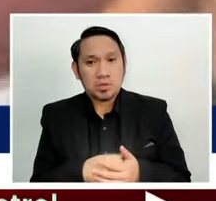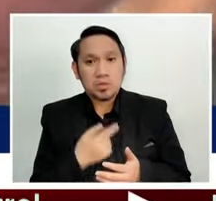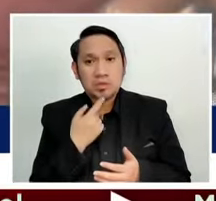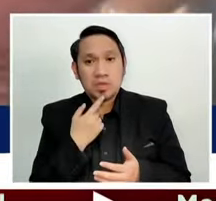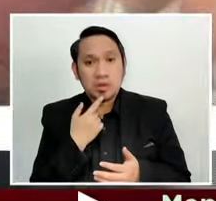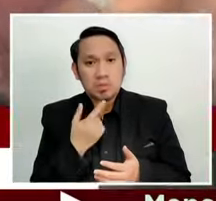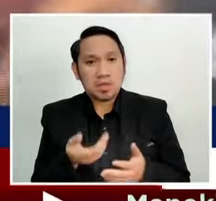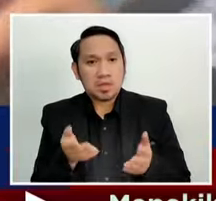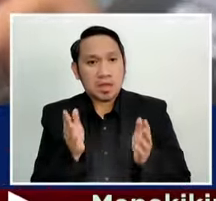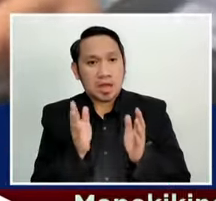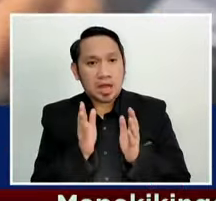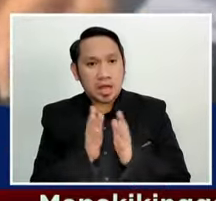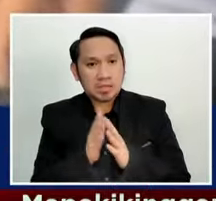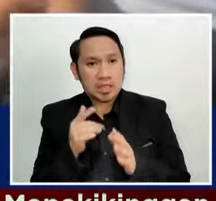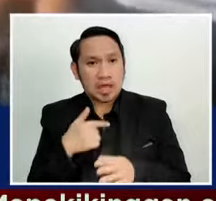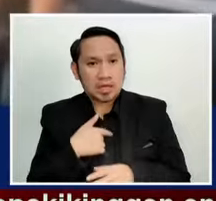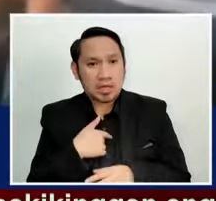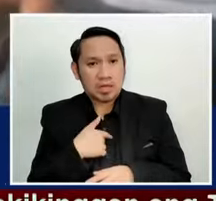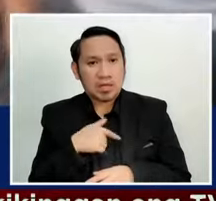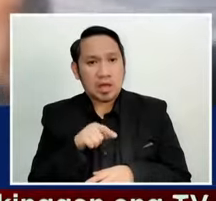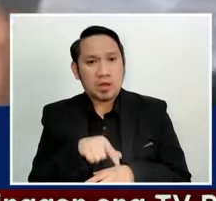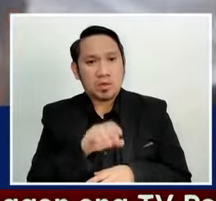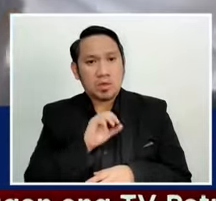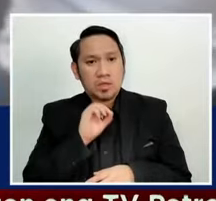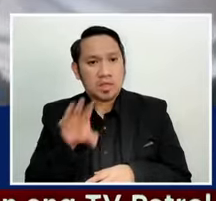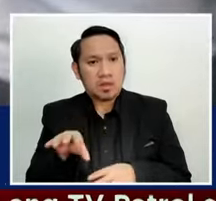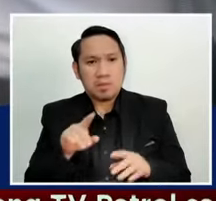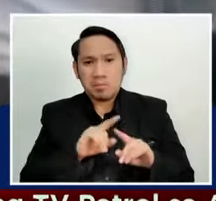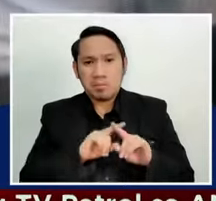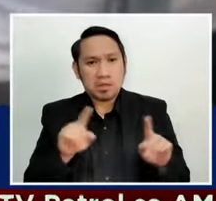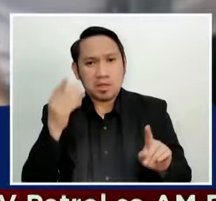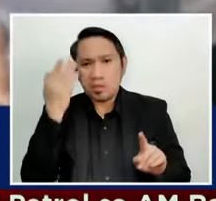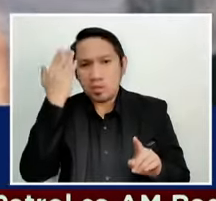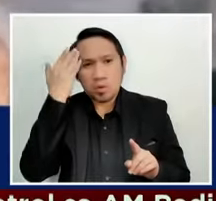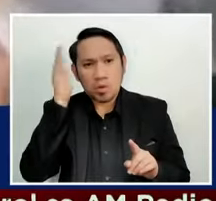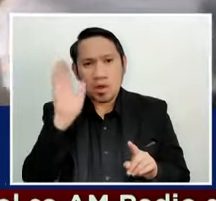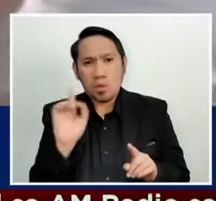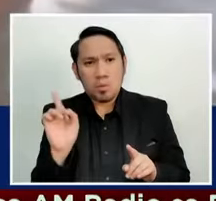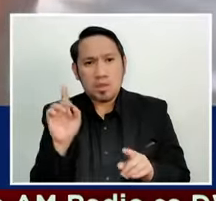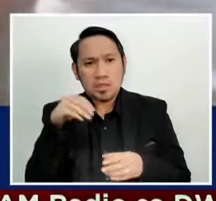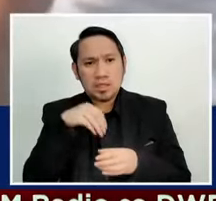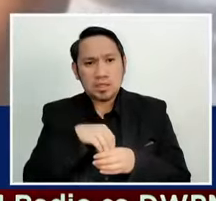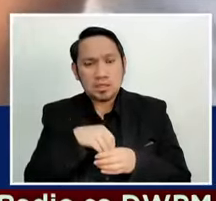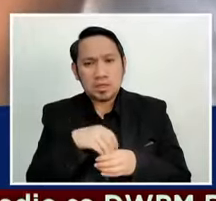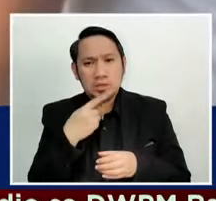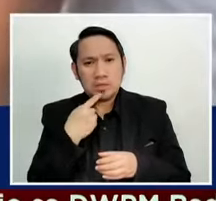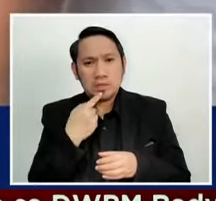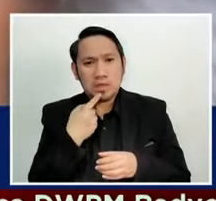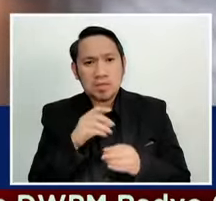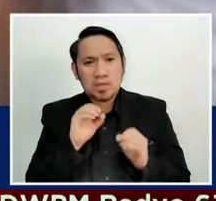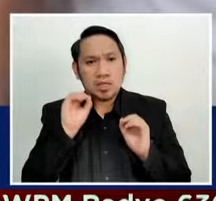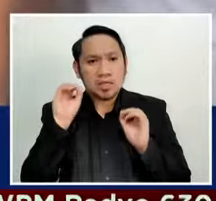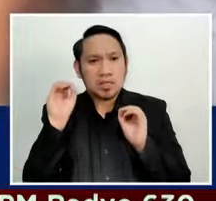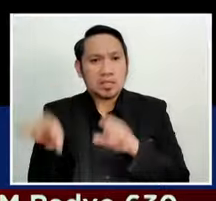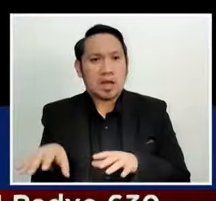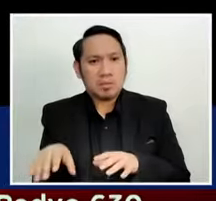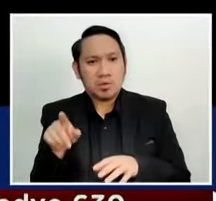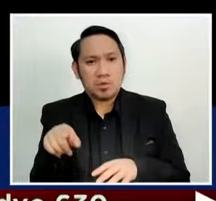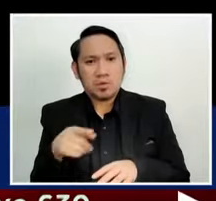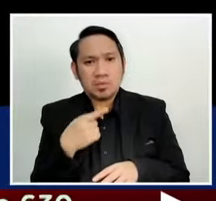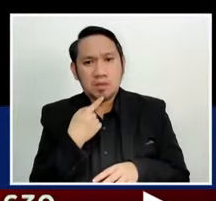ano yung bagay na yun. Pero wala po akong alam kung ano yung laman na yun. Tapon ko daw sa malayo kasi ano daw yun, lumang gamit daw po